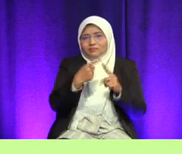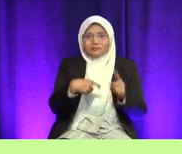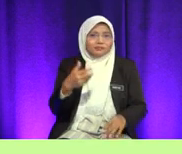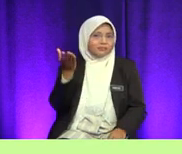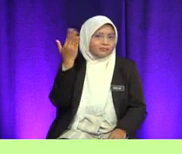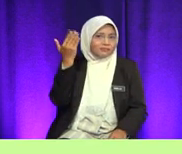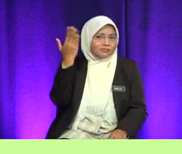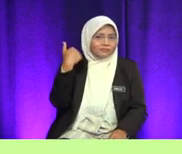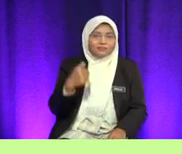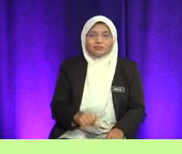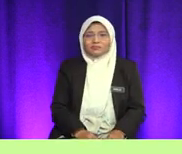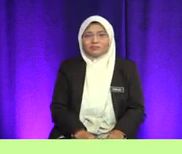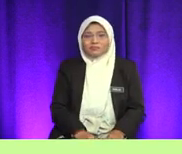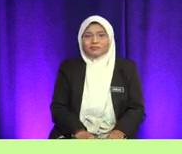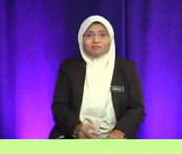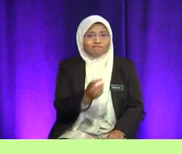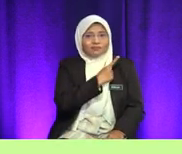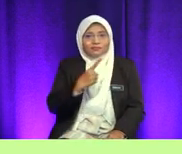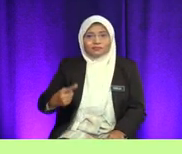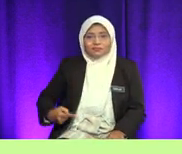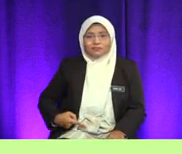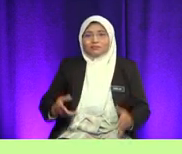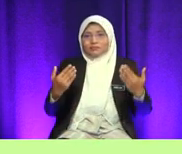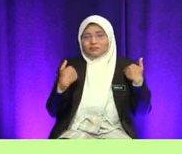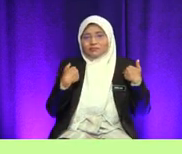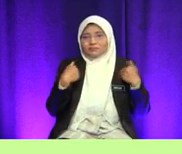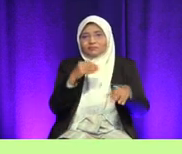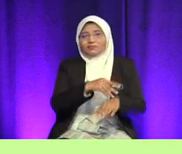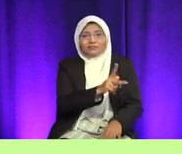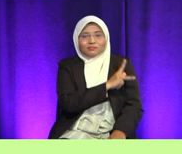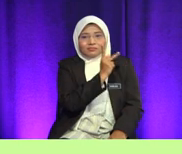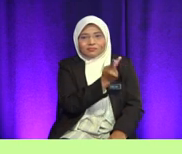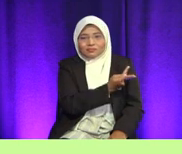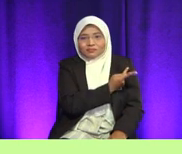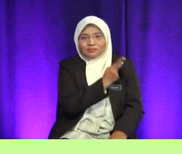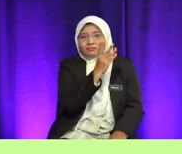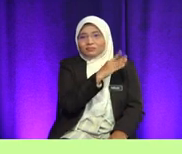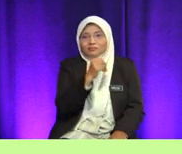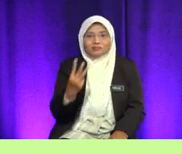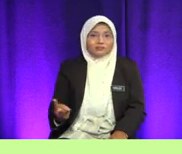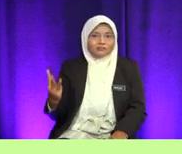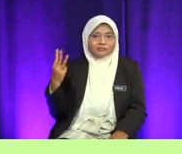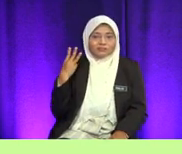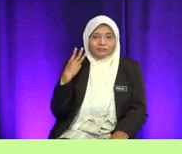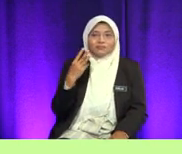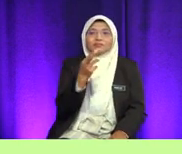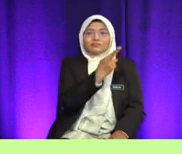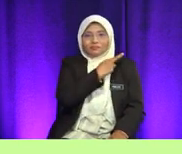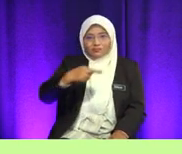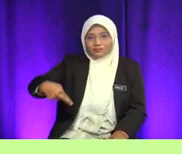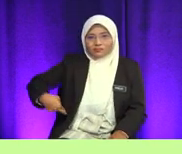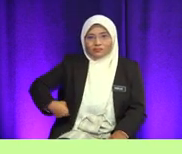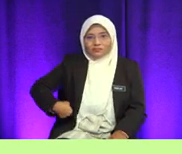kedaulatan terletak pada Kekuasaan dan kewibawaan seseorang Raja Raje